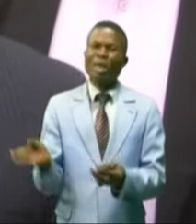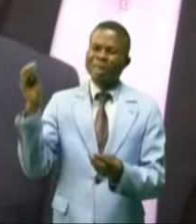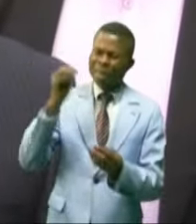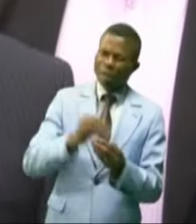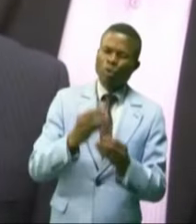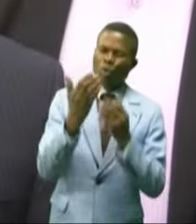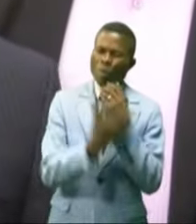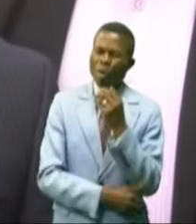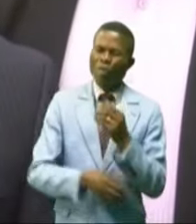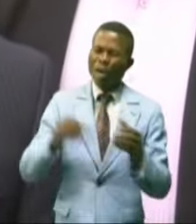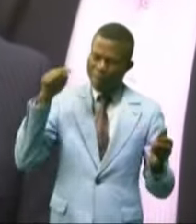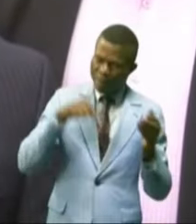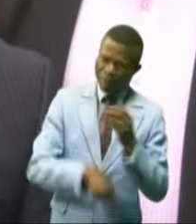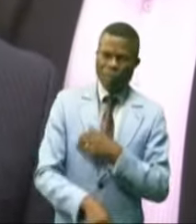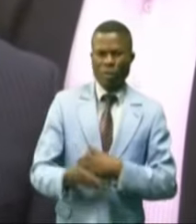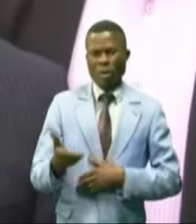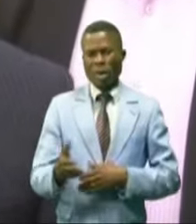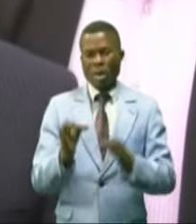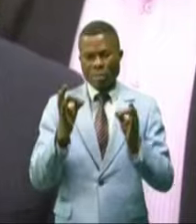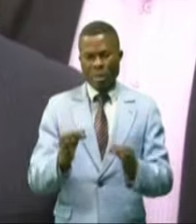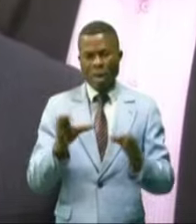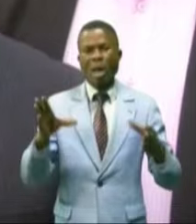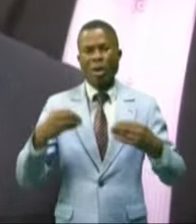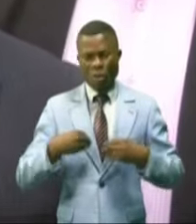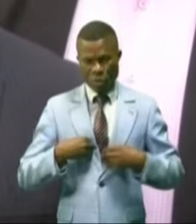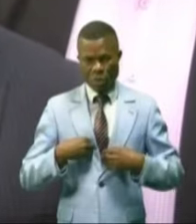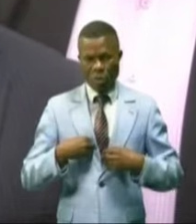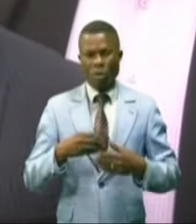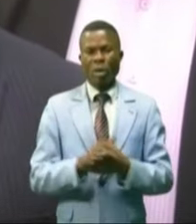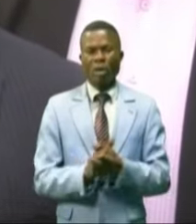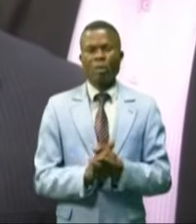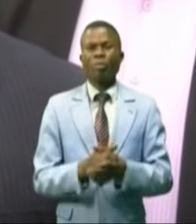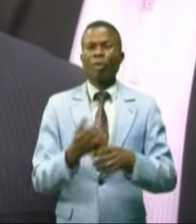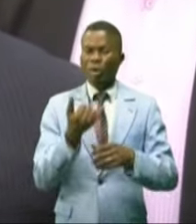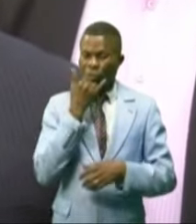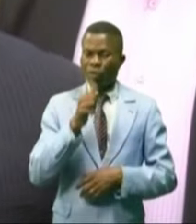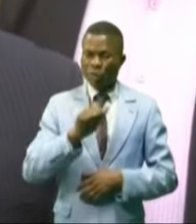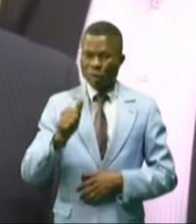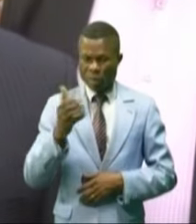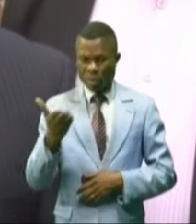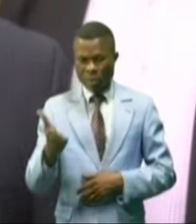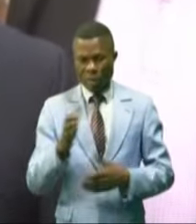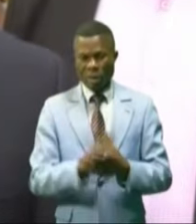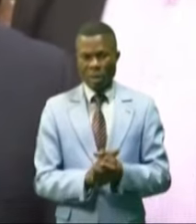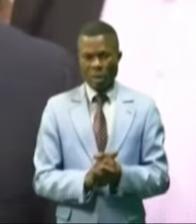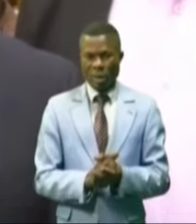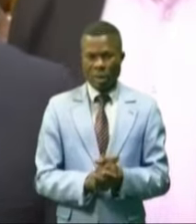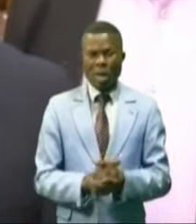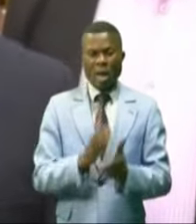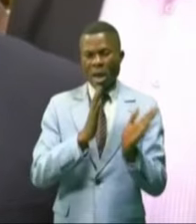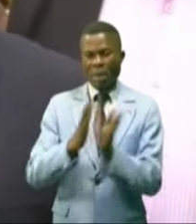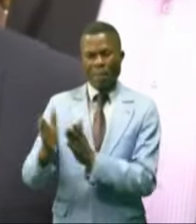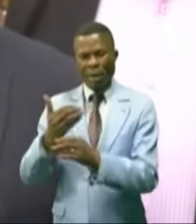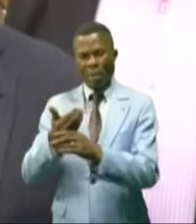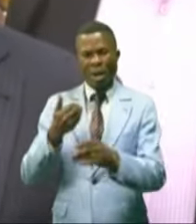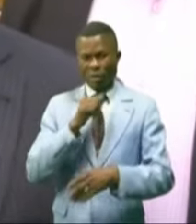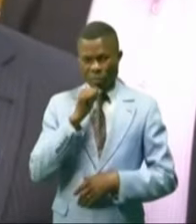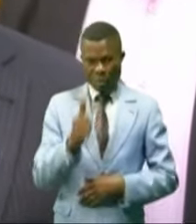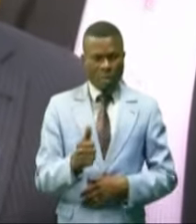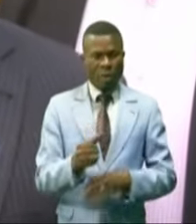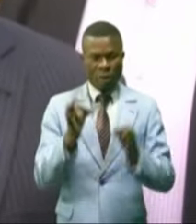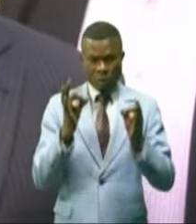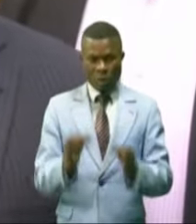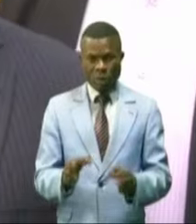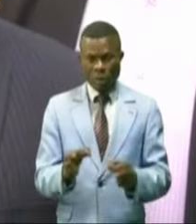malheureux. Mais aussi, il faut reconnaître que ce sont les gens eux-mêmes qui ne savent pas prendre des précautions. Parce que quand